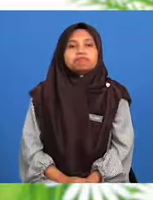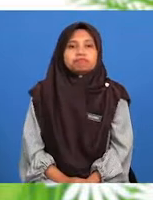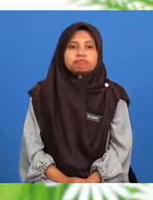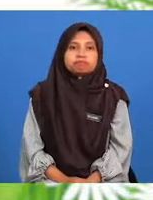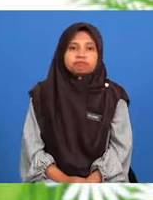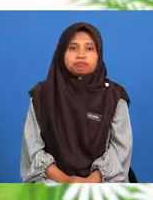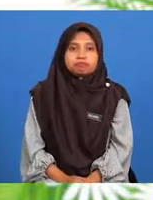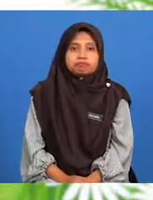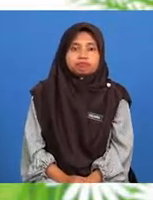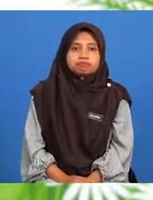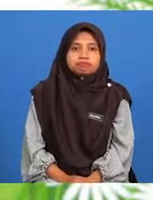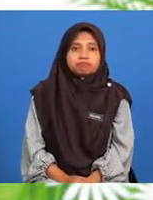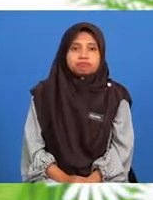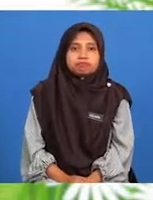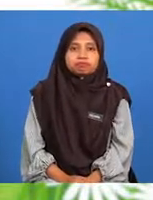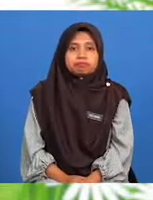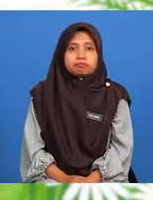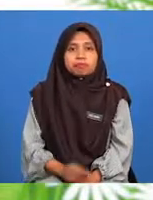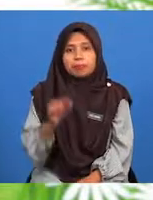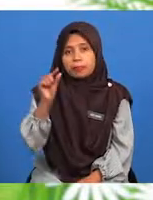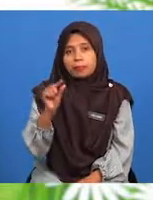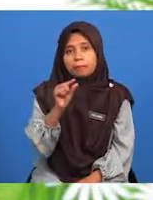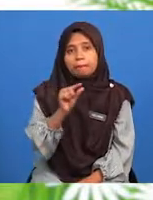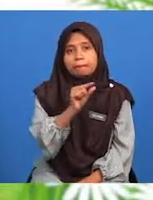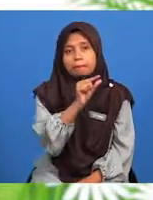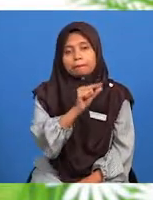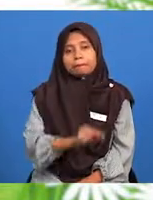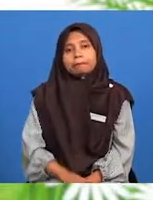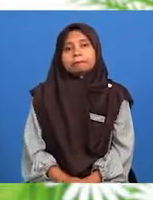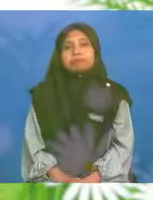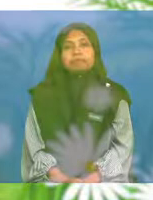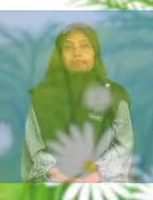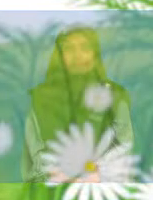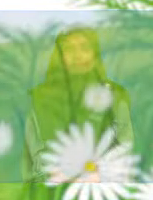billahi minasyaitonir rajim.